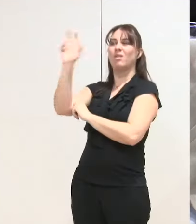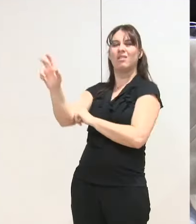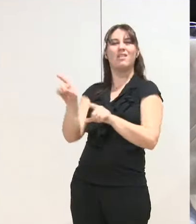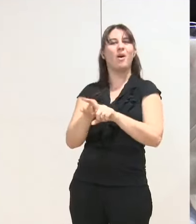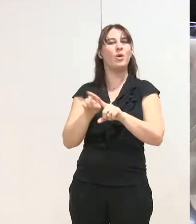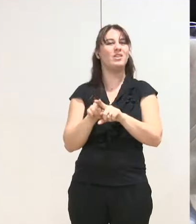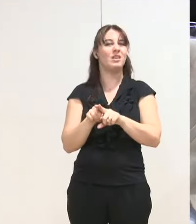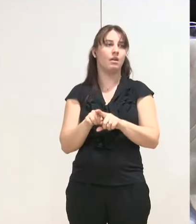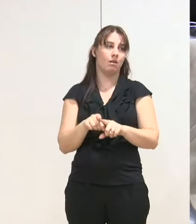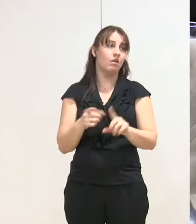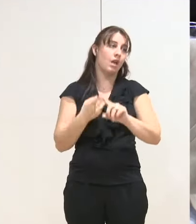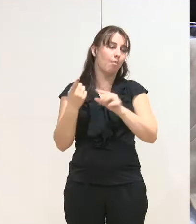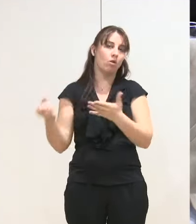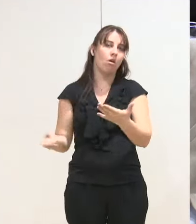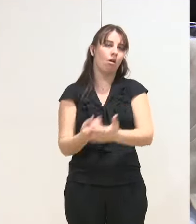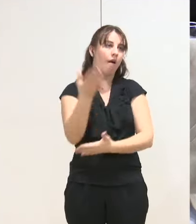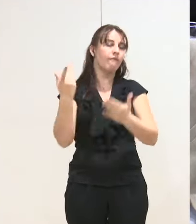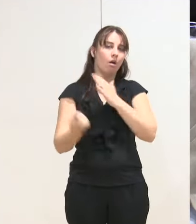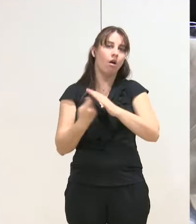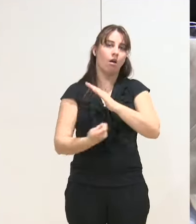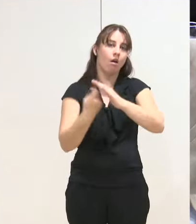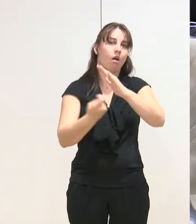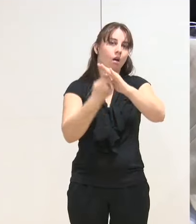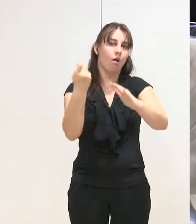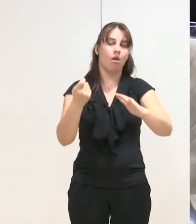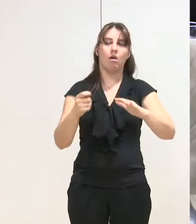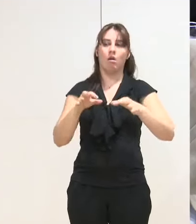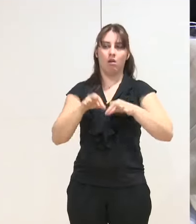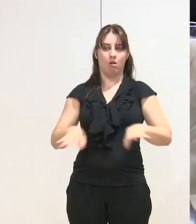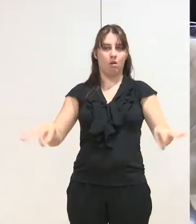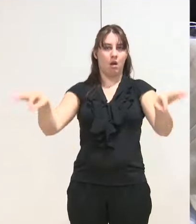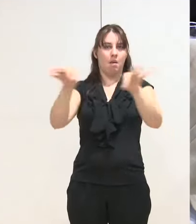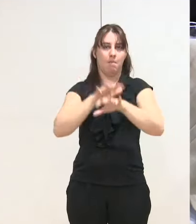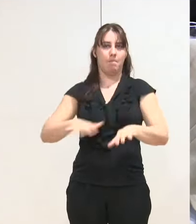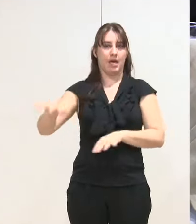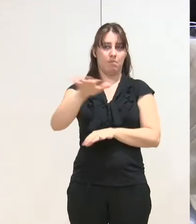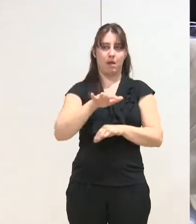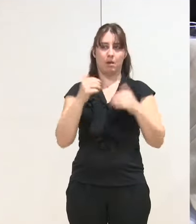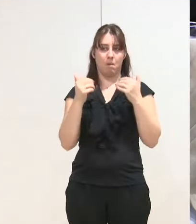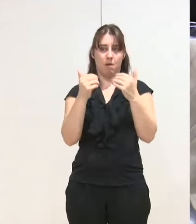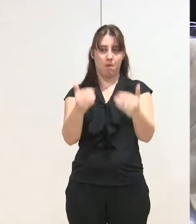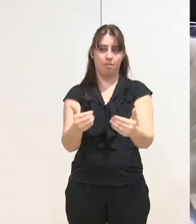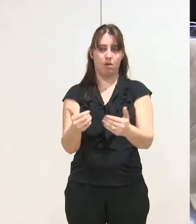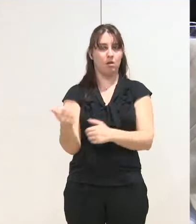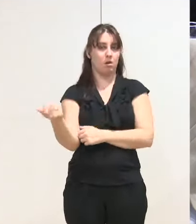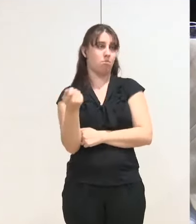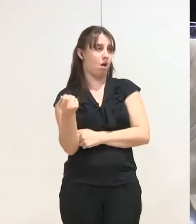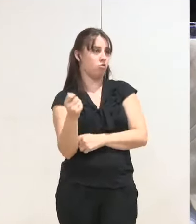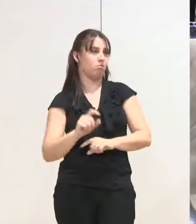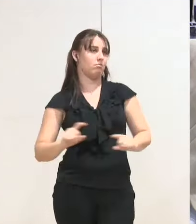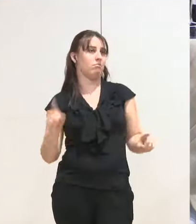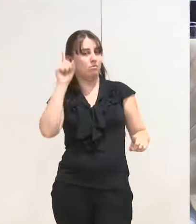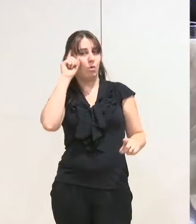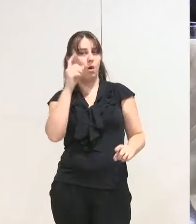puisqu'il est besoin de le rappeler à périmètre constant et à coût financier nul puisque les